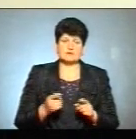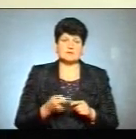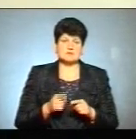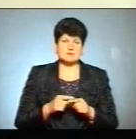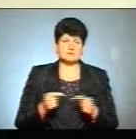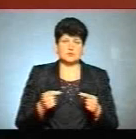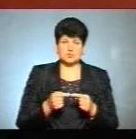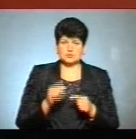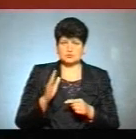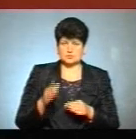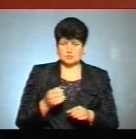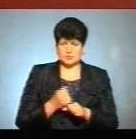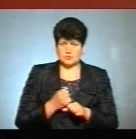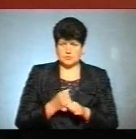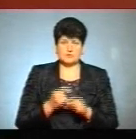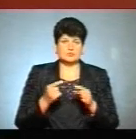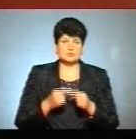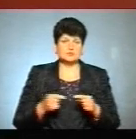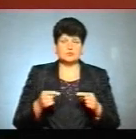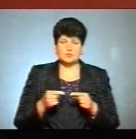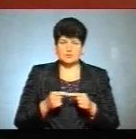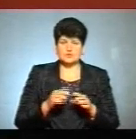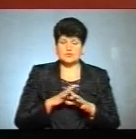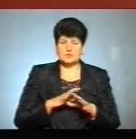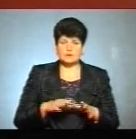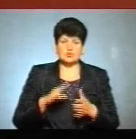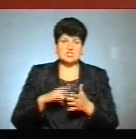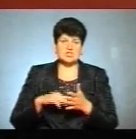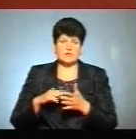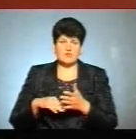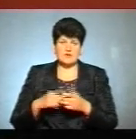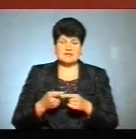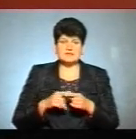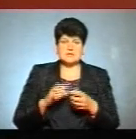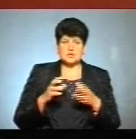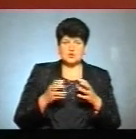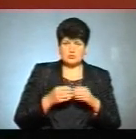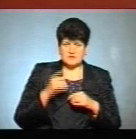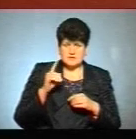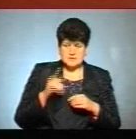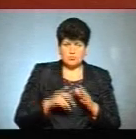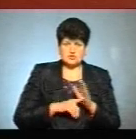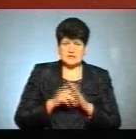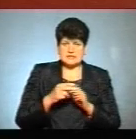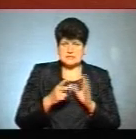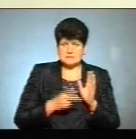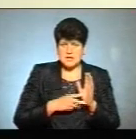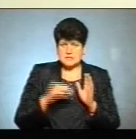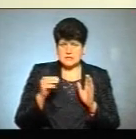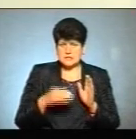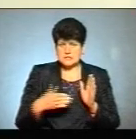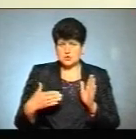однозначно будемо робити, і однозначно, що ніхто не буде штрафувати в таких сумах, як ви знаєте, починаючи від 17 тисяч